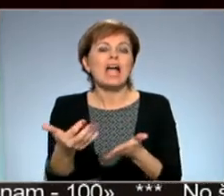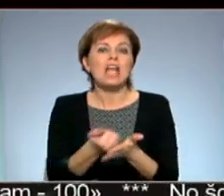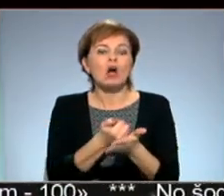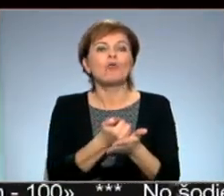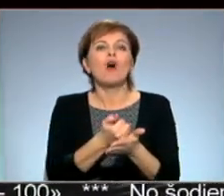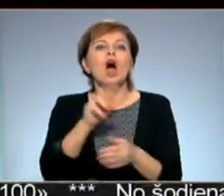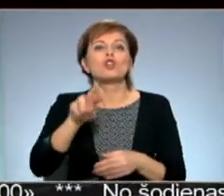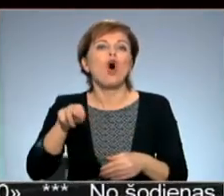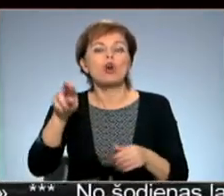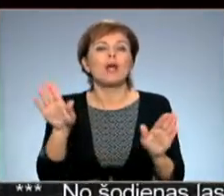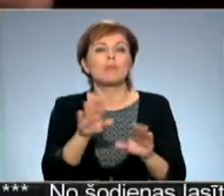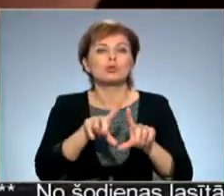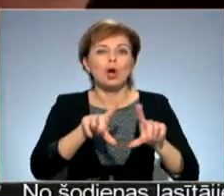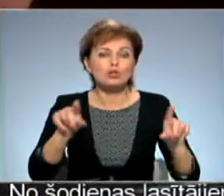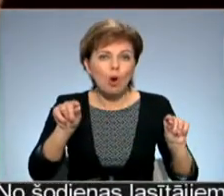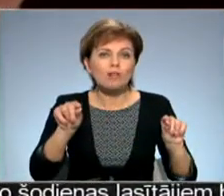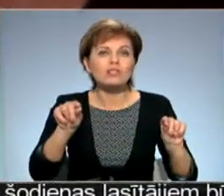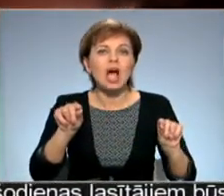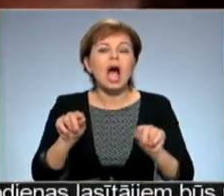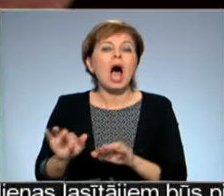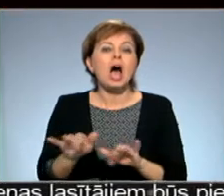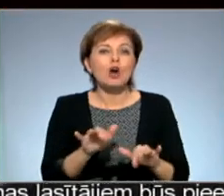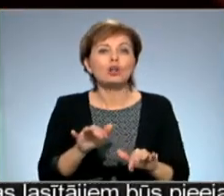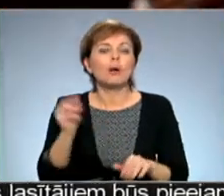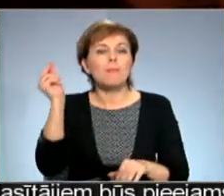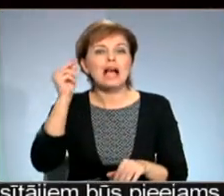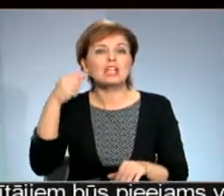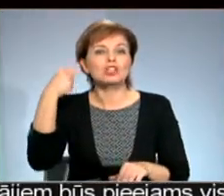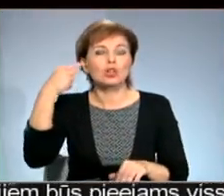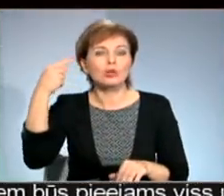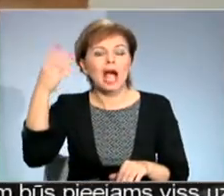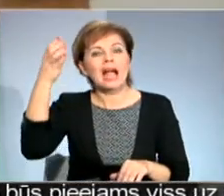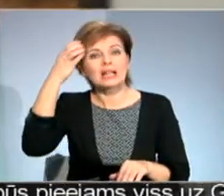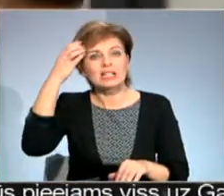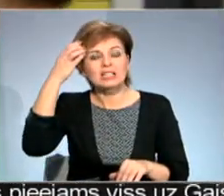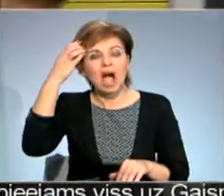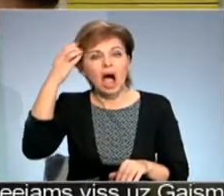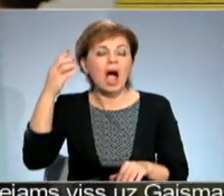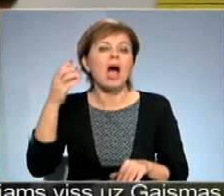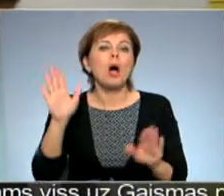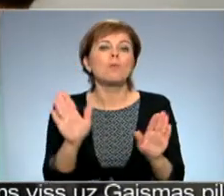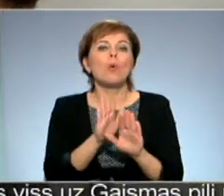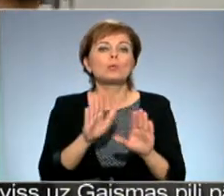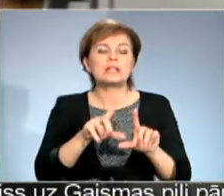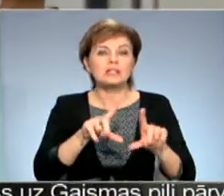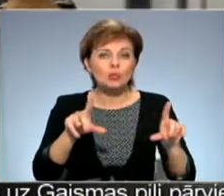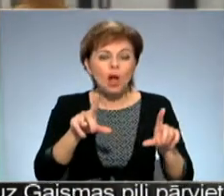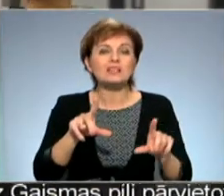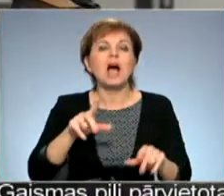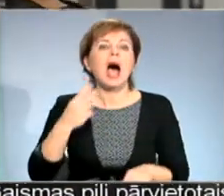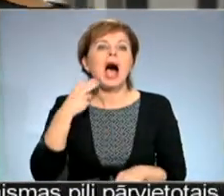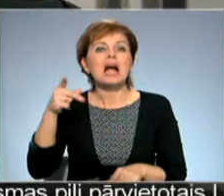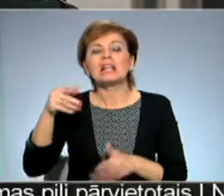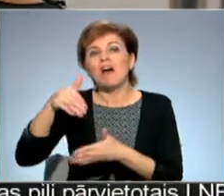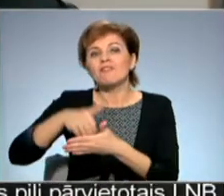akadēmijā, akordeoniste Ksenija Sidorova studējusi Londonā Karaliskajā mūzikas akadēmijā. Anglija ir vēsturiski tāda valsts, kur